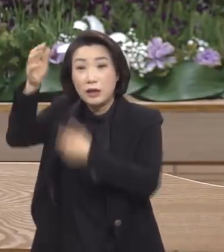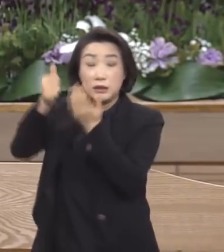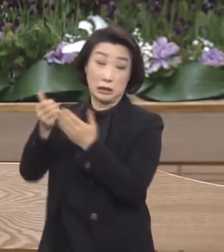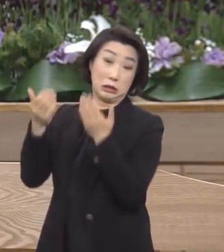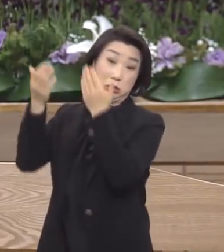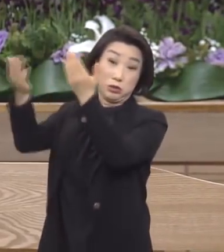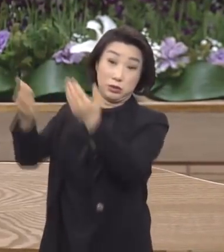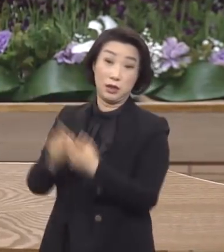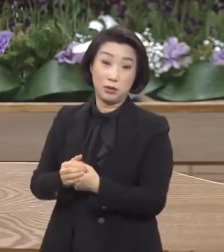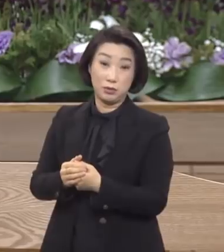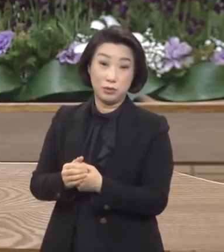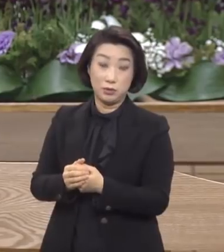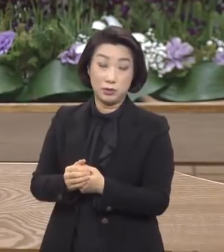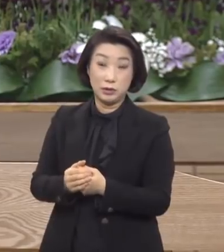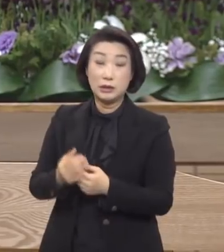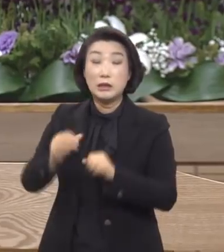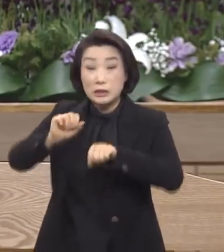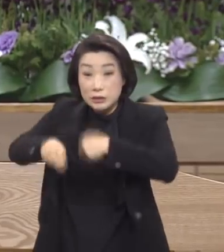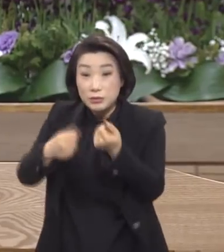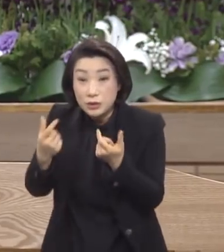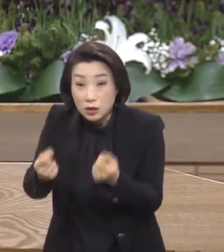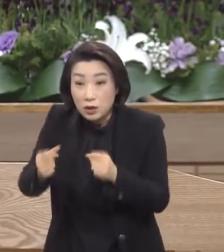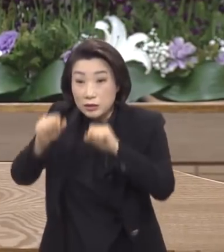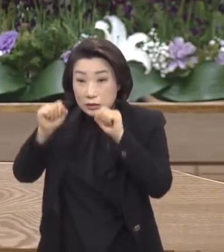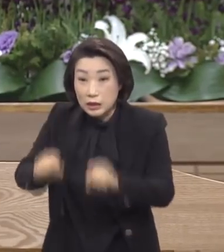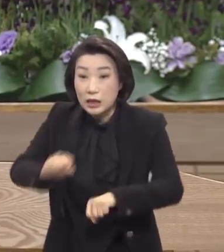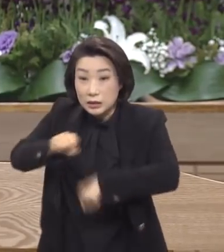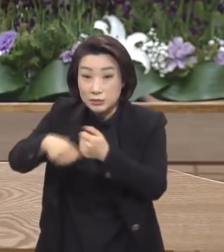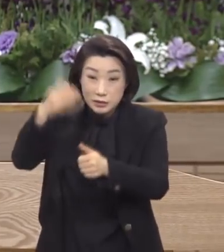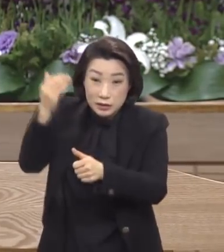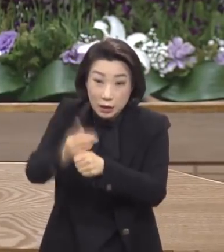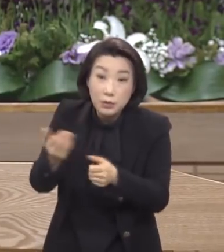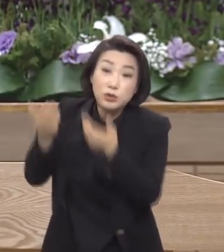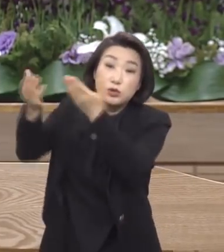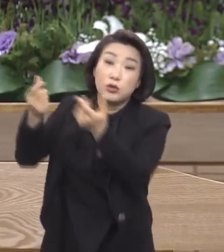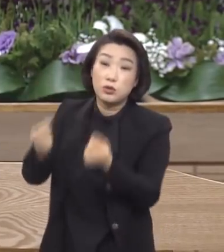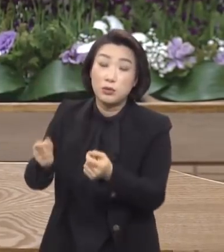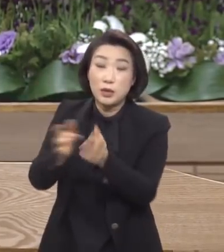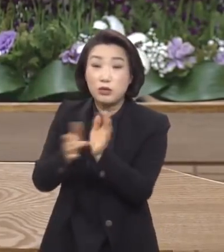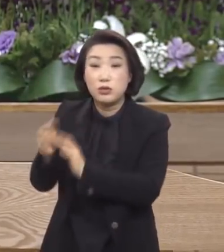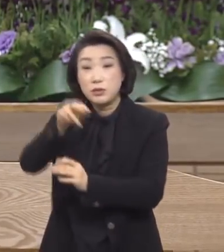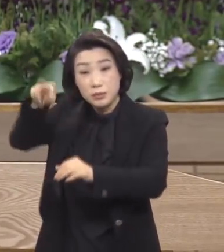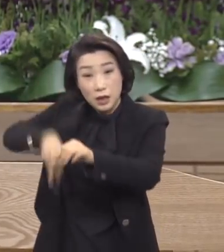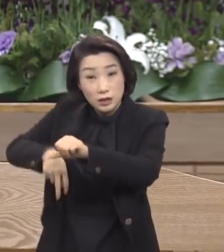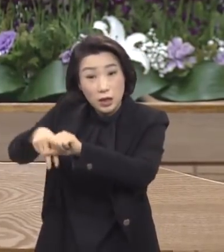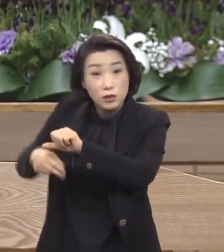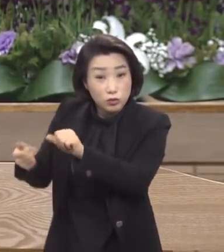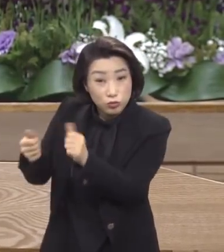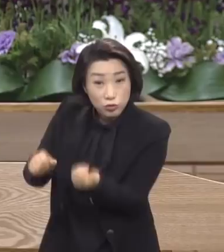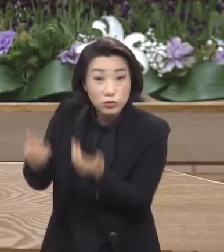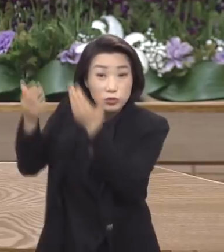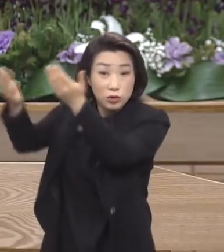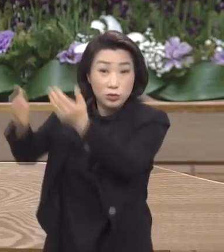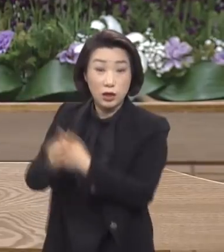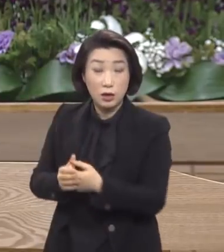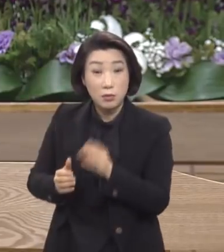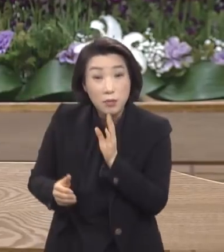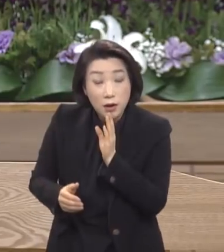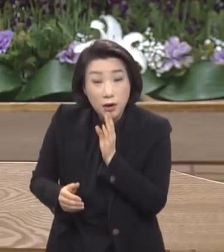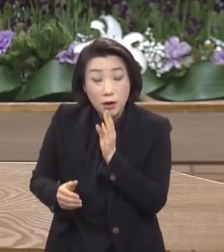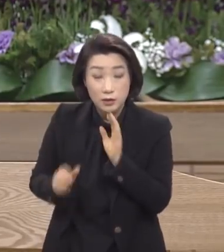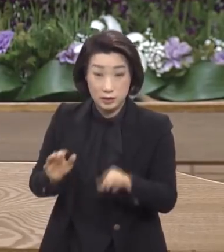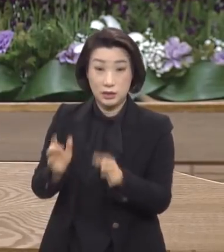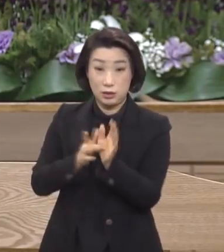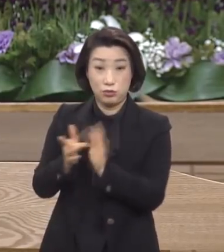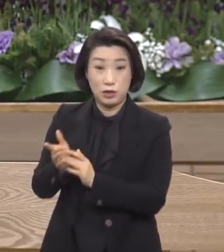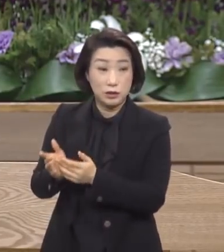드렸다. 짐승처럼 산 짐승 잡아 드리듯이 십자가로 드렸다. 내가 이렇게 사랑한 것처럼